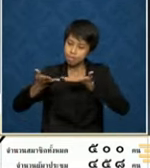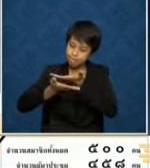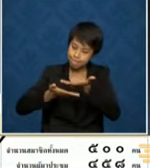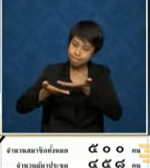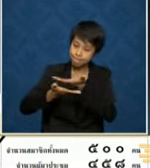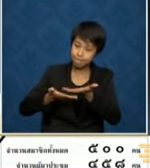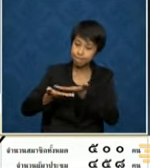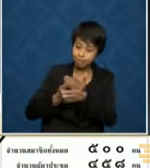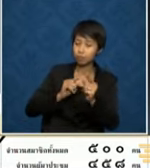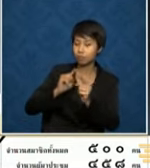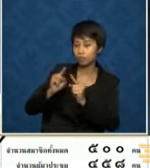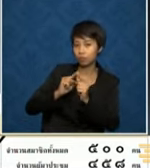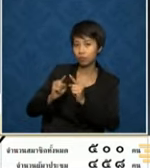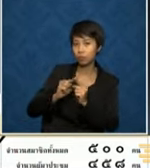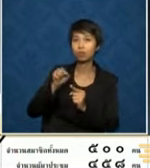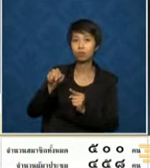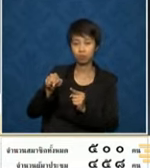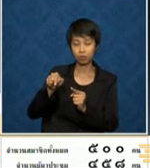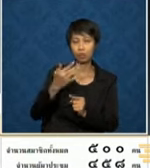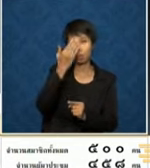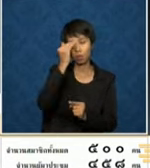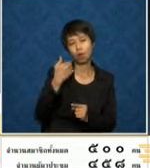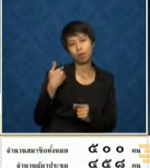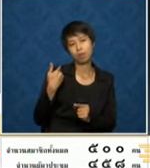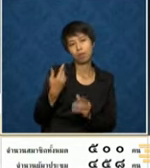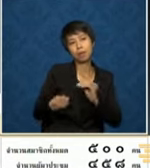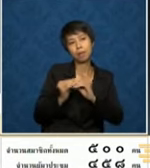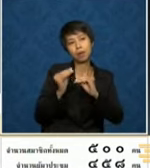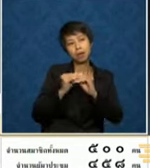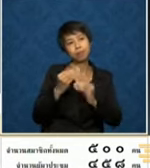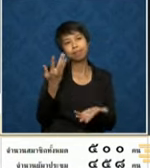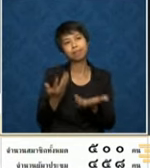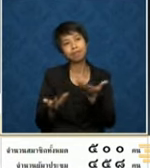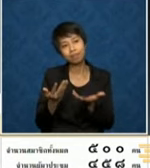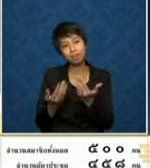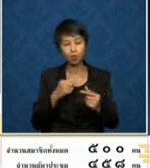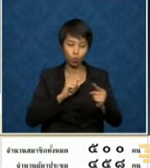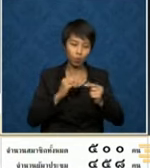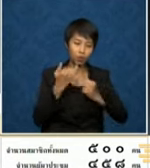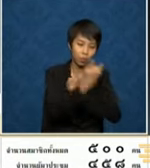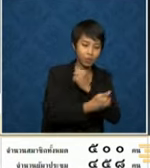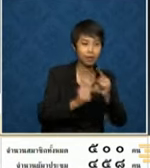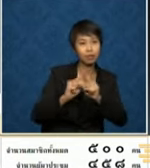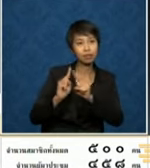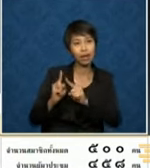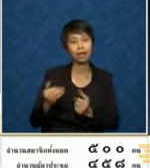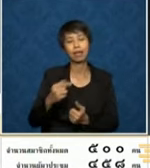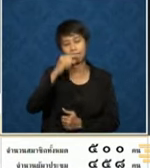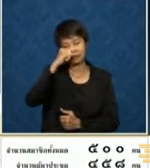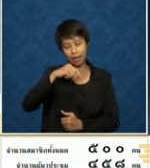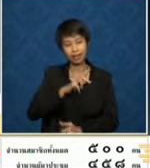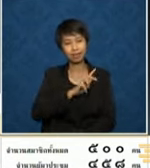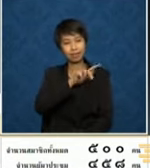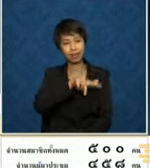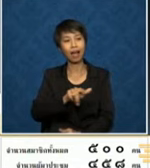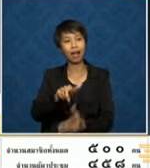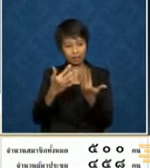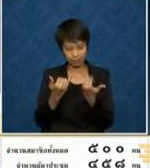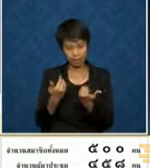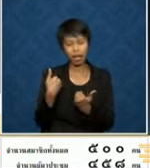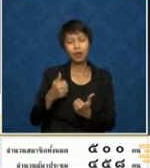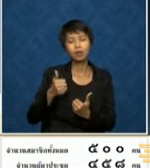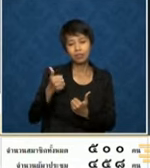จา FTA นะคะแล้วก็เร่งเจรจาเพิ่มอีก11 FTA หรือว่าอะไรก็ตามปิดการเจรจาได้สำหรับ FTA ไทยศรีลังกาค่ะก็เป็นสิ่งที่ดีค่ะ